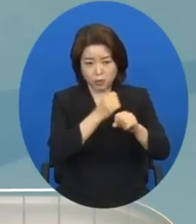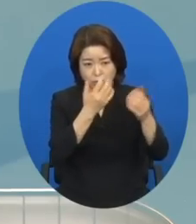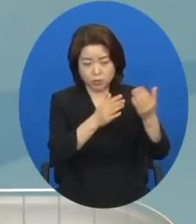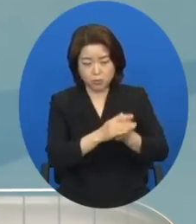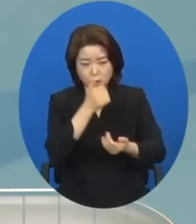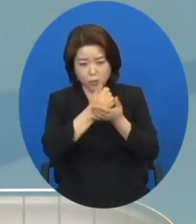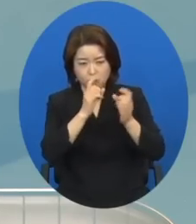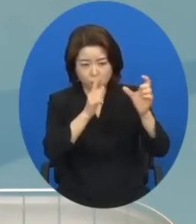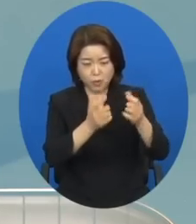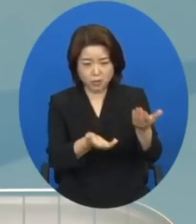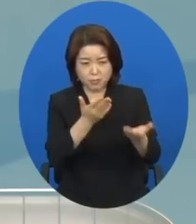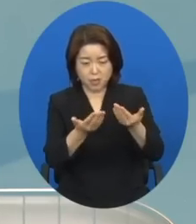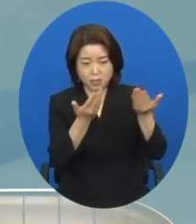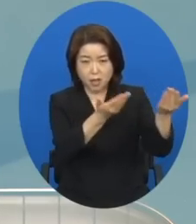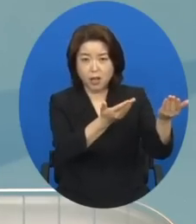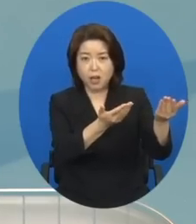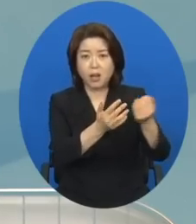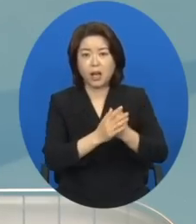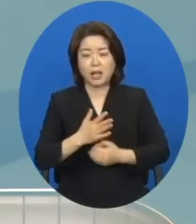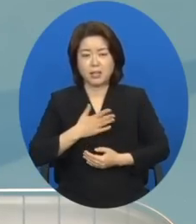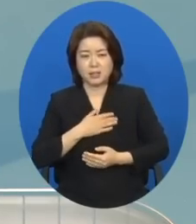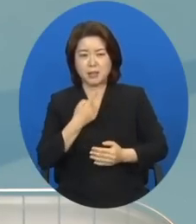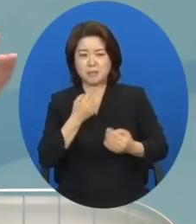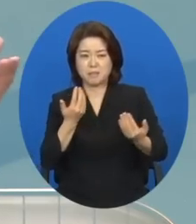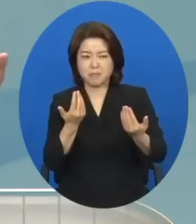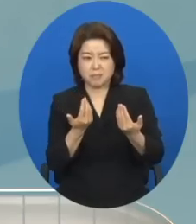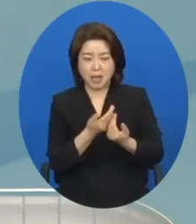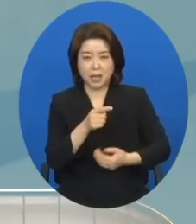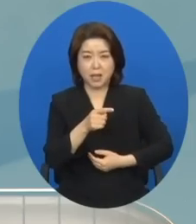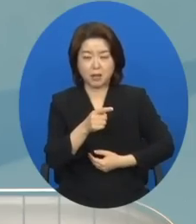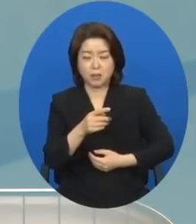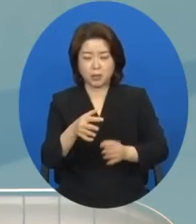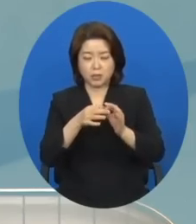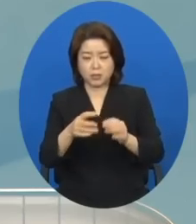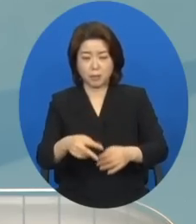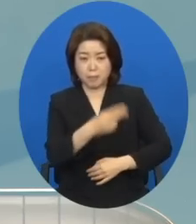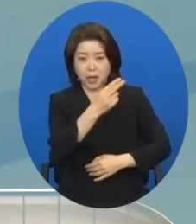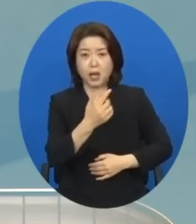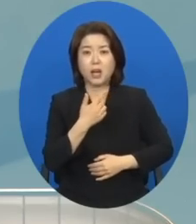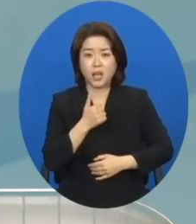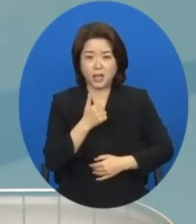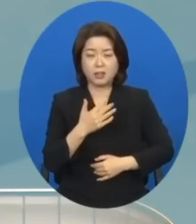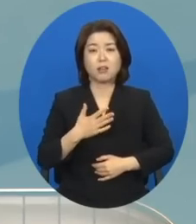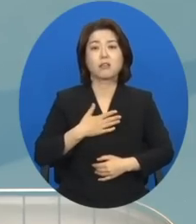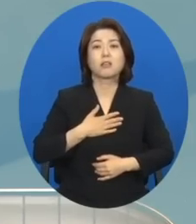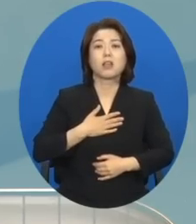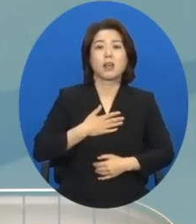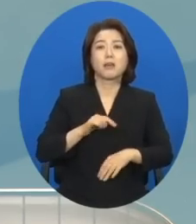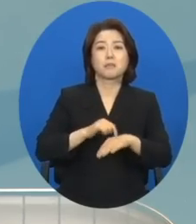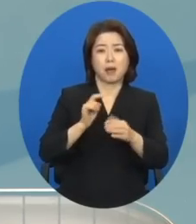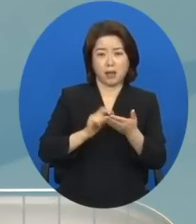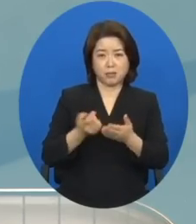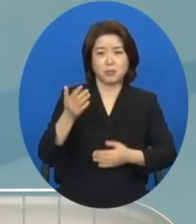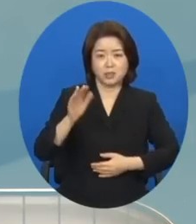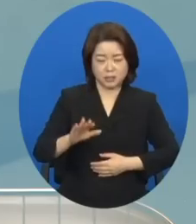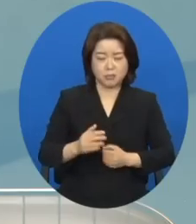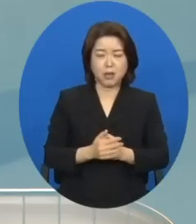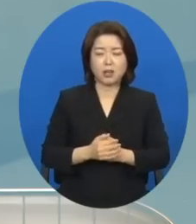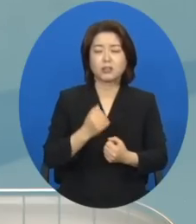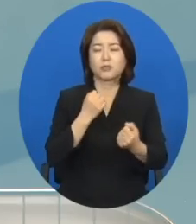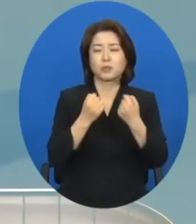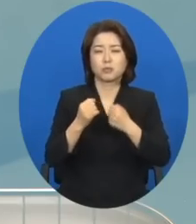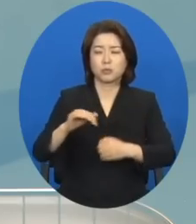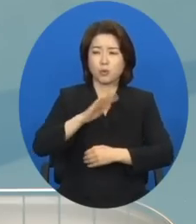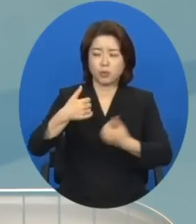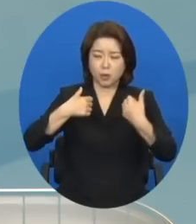정죄하고 판단하고 내 마음에 들지 않으면 관계를 쉽게 이렇게 끊어버리고 싶은 그런 마음이 드는 우리이지만 그럼에도 불구하고